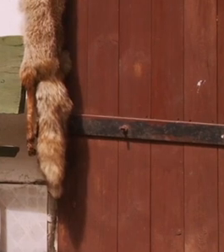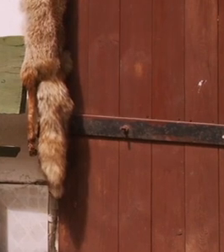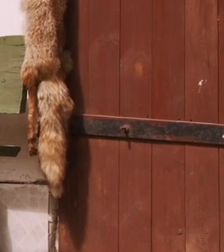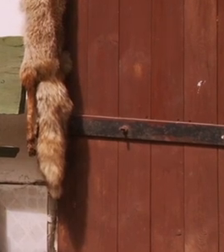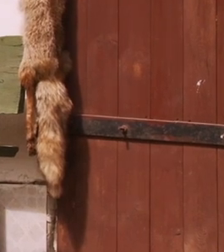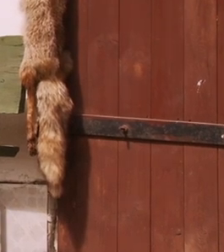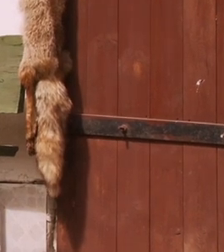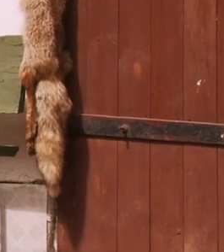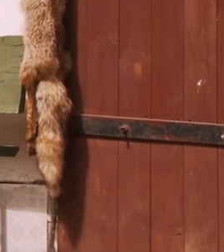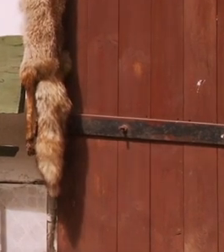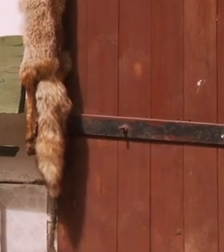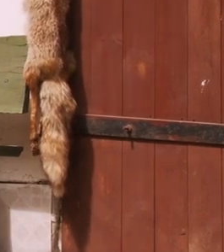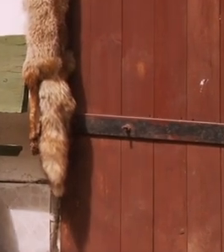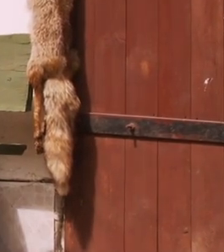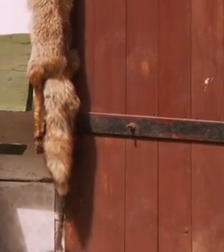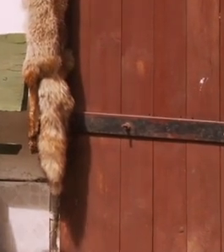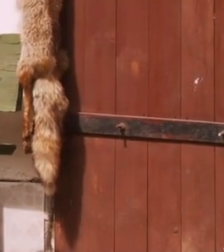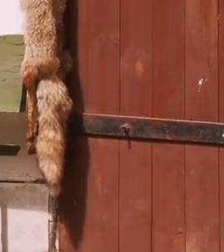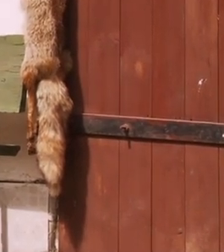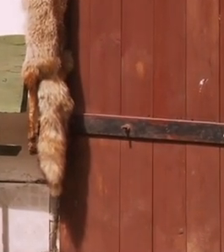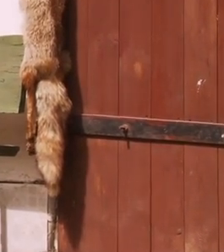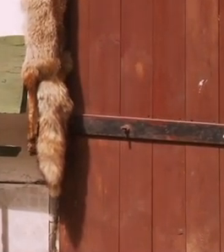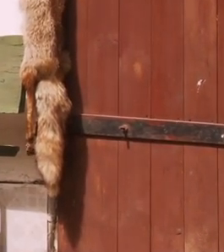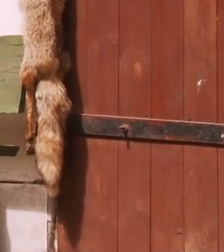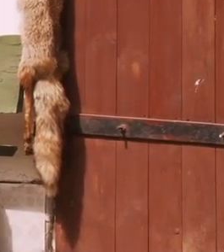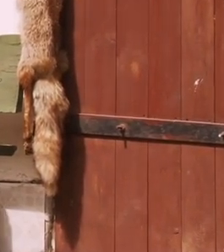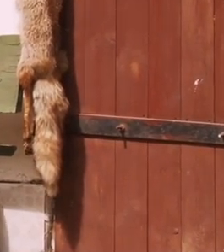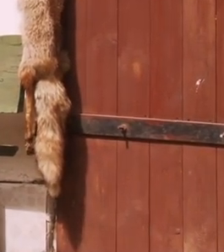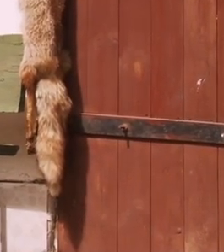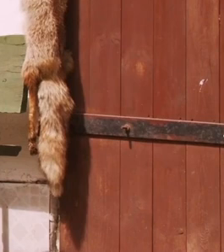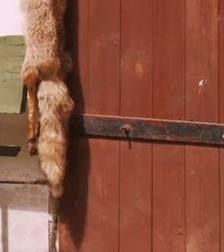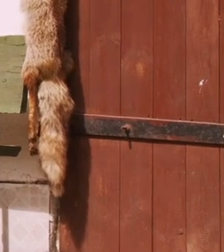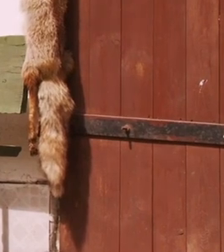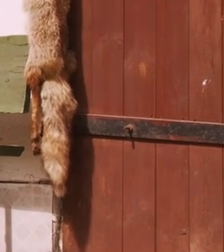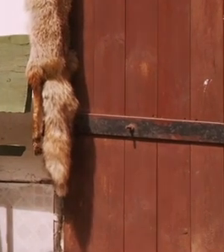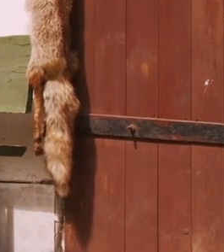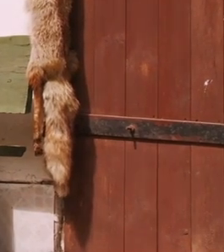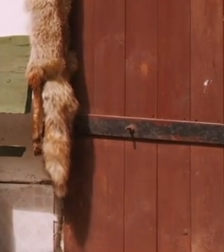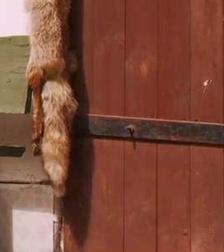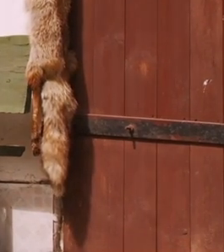Tam w kraju dalekam budu ciebie siostrą.